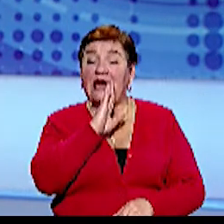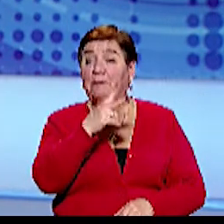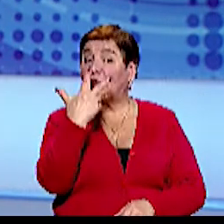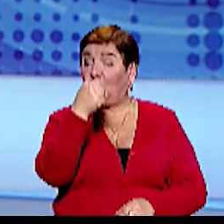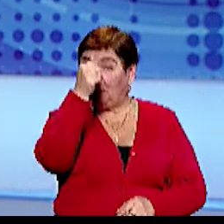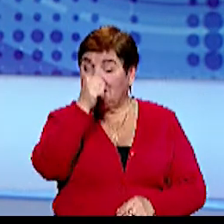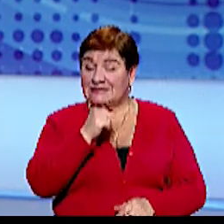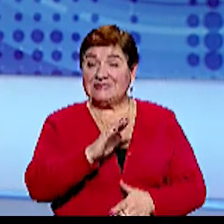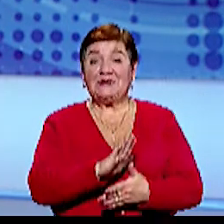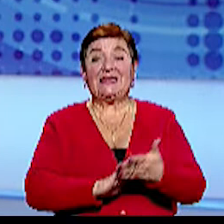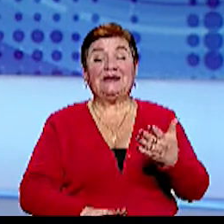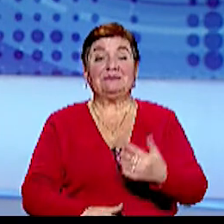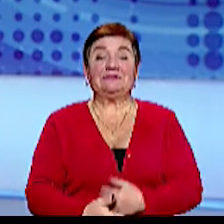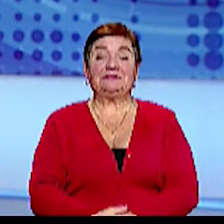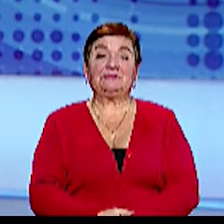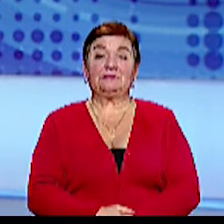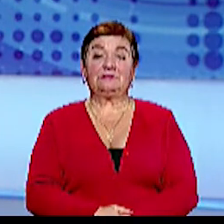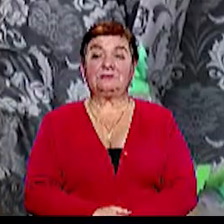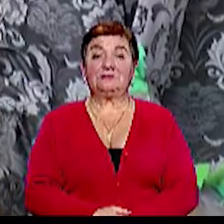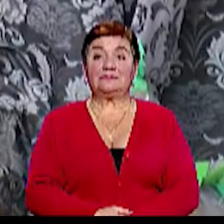2 місяців. Деталі в сюжеті.